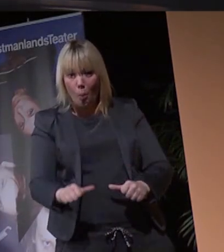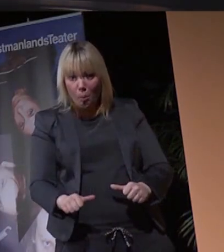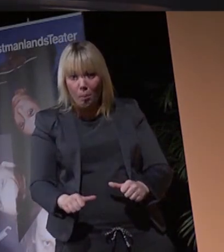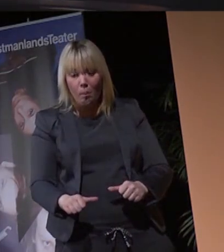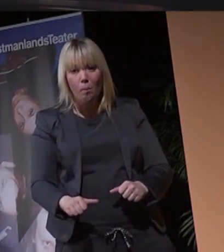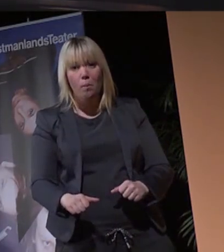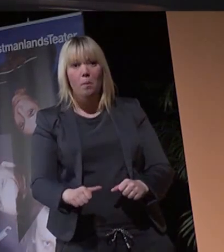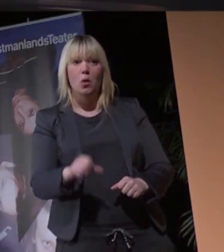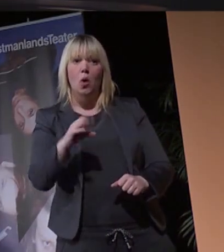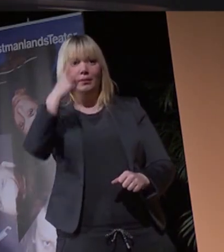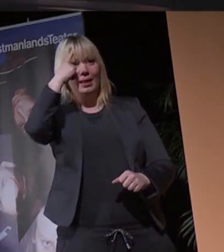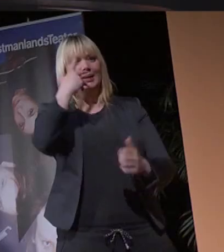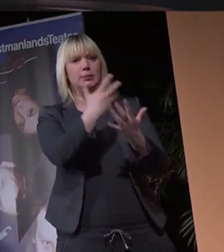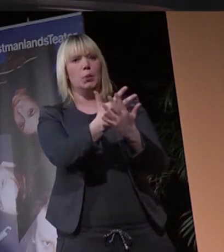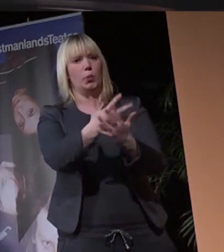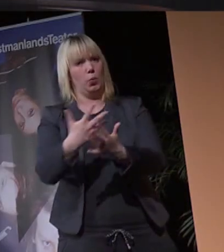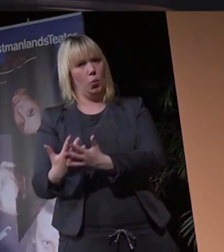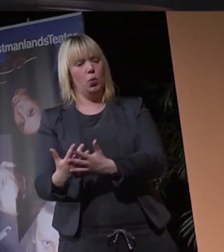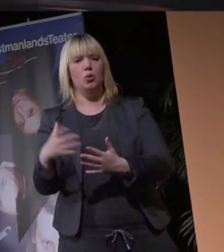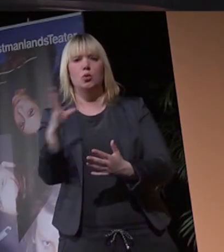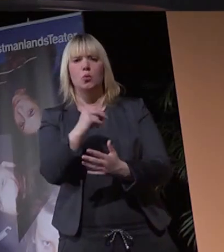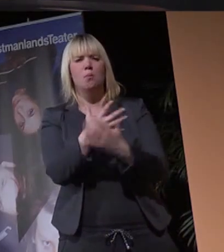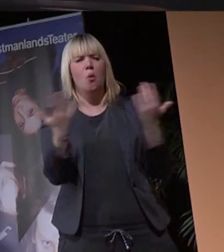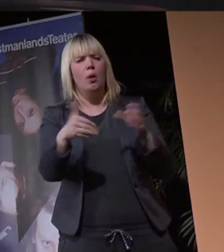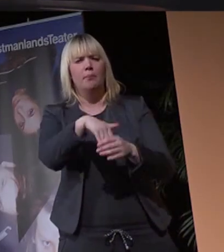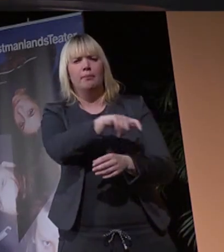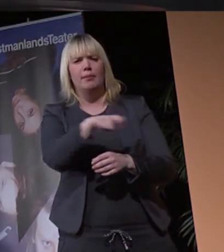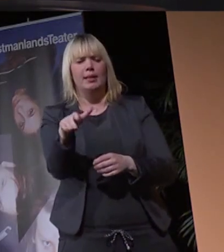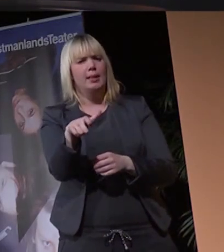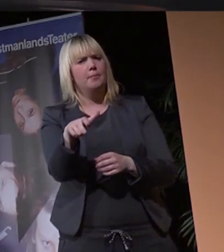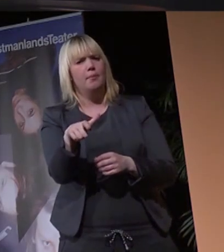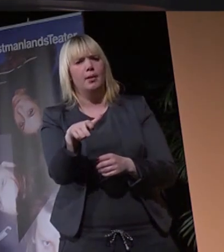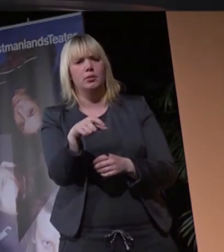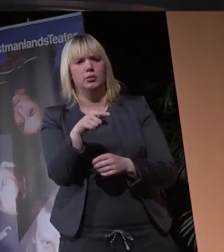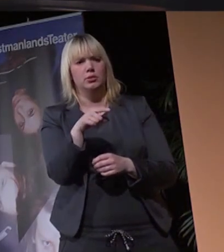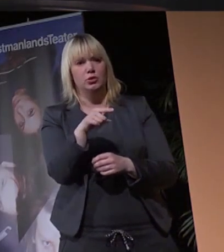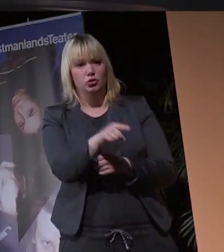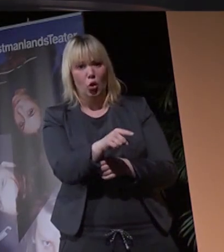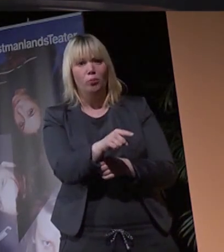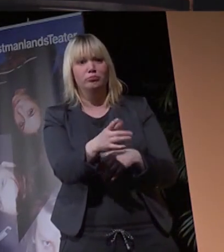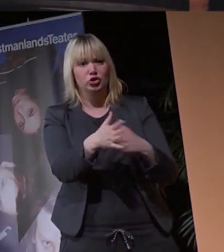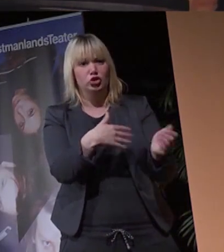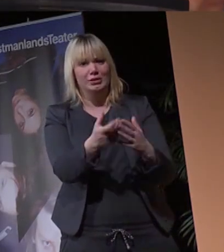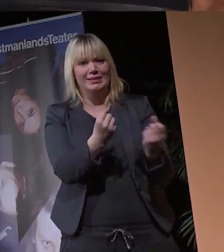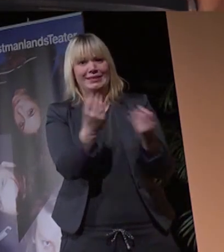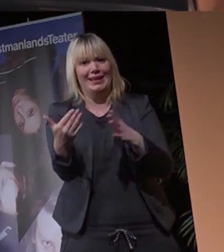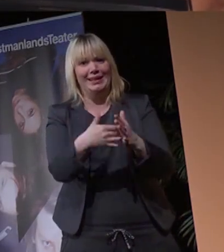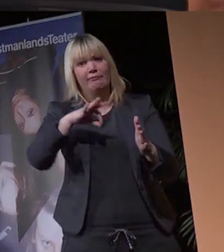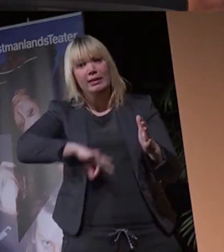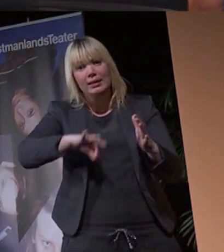det. Så att jag tänker på allting som vi gör här, måste vi ändå ha en tro på att vi kan förändra. Och då vill jag säga att finansministern har också en tro